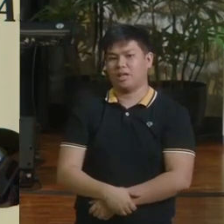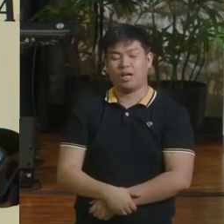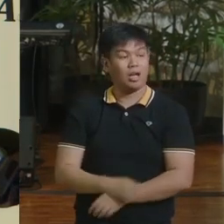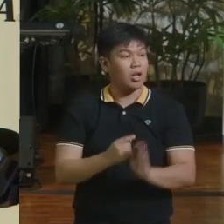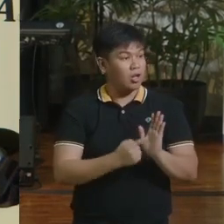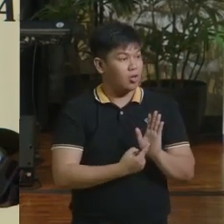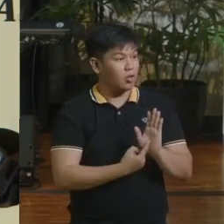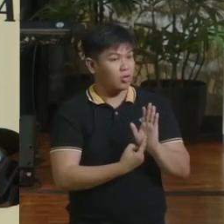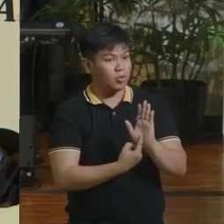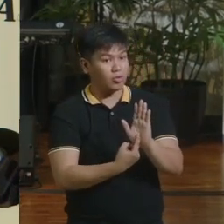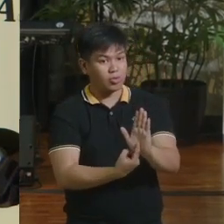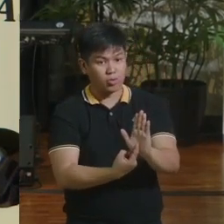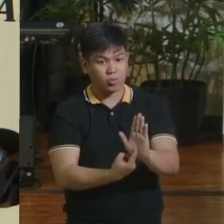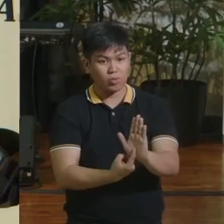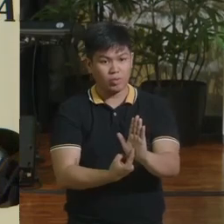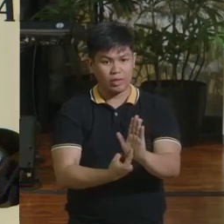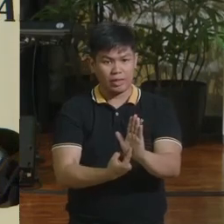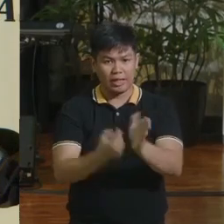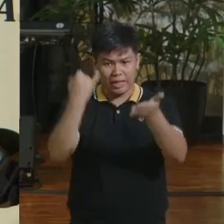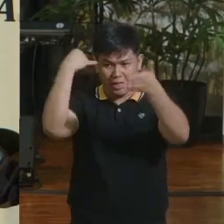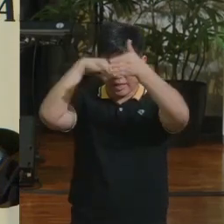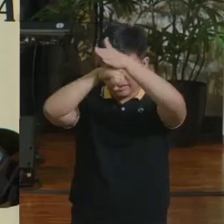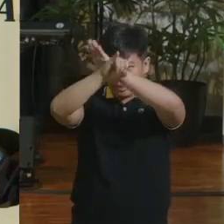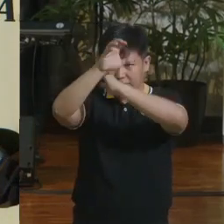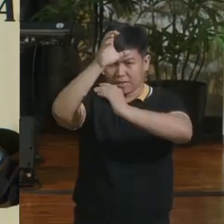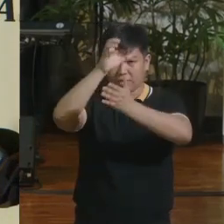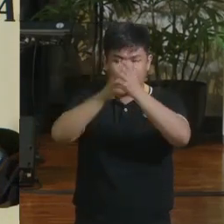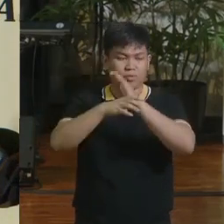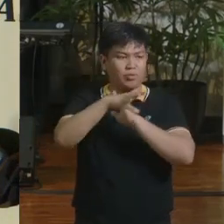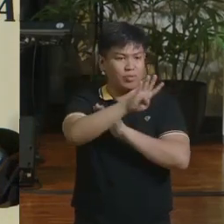Parang kapareho yun ang sinabi sa Isaiah 49:1.